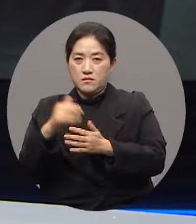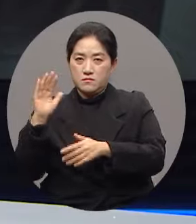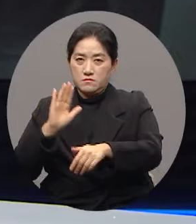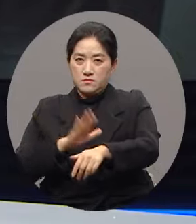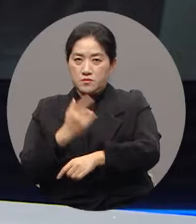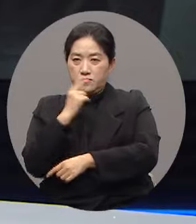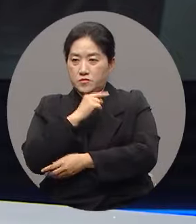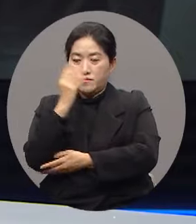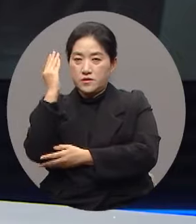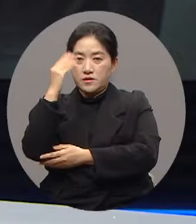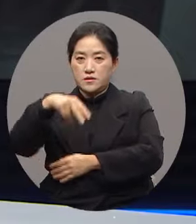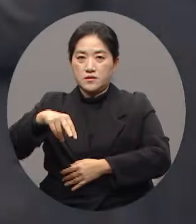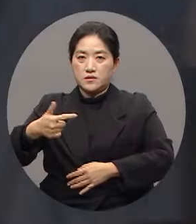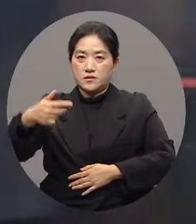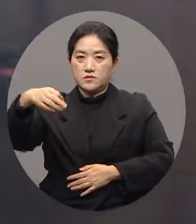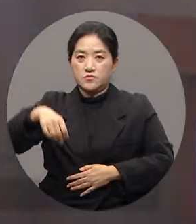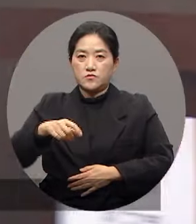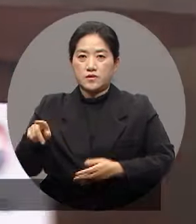보도합니다.